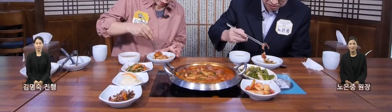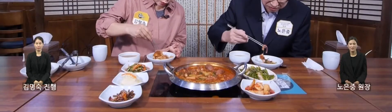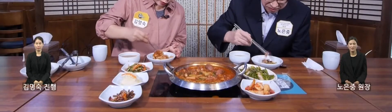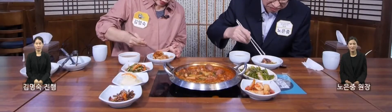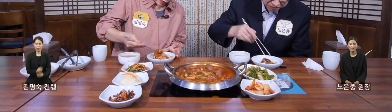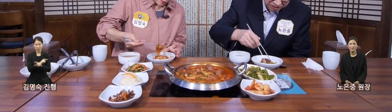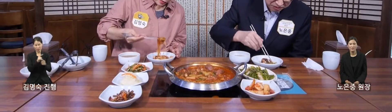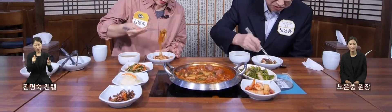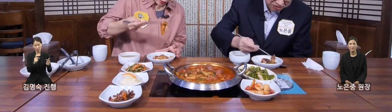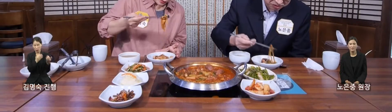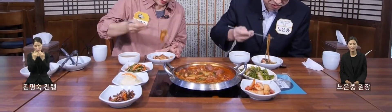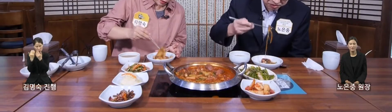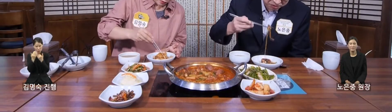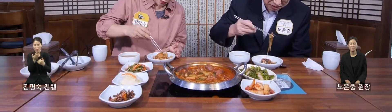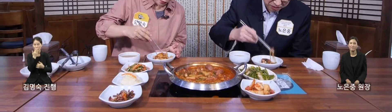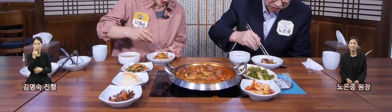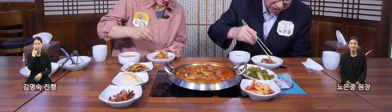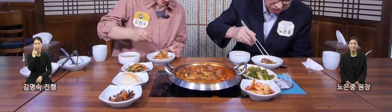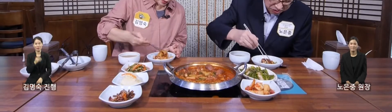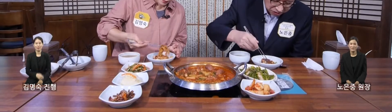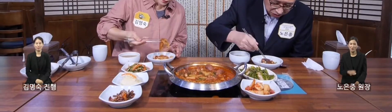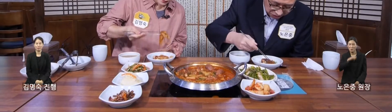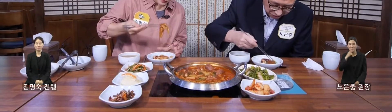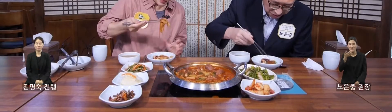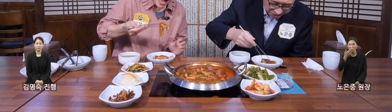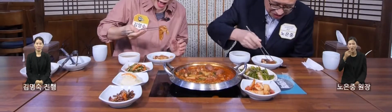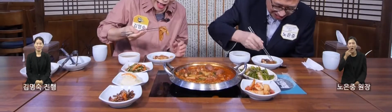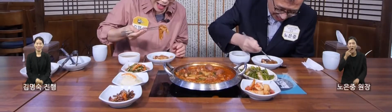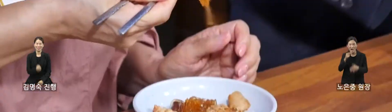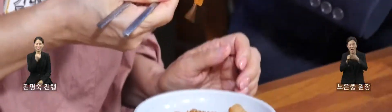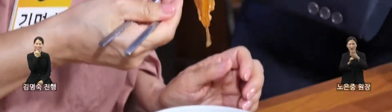요것저것 골고루 다 맛을 보겠습니다. 저 맛있게 먹다가 천점 되었어요.